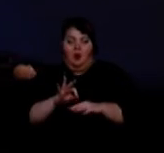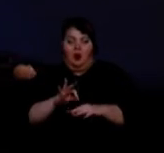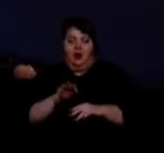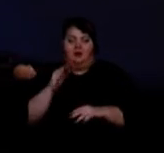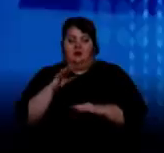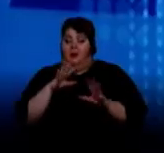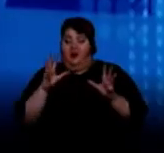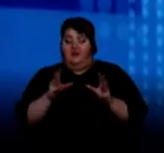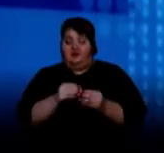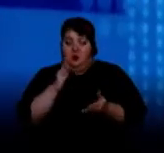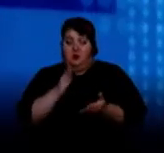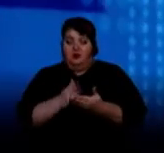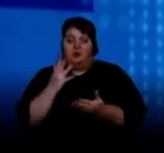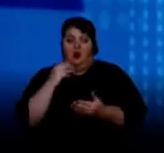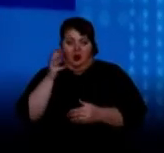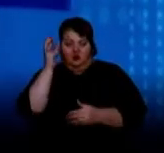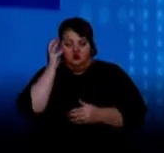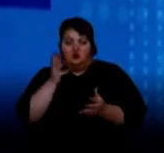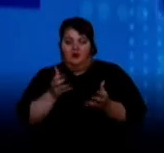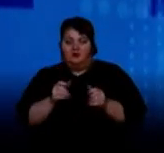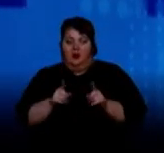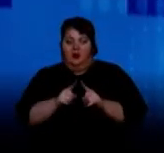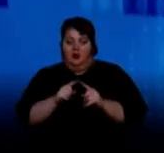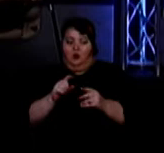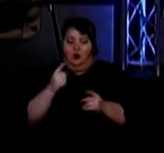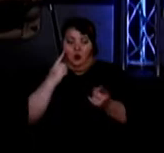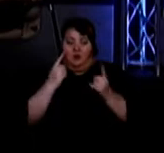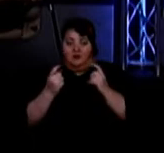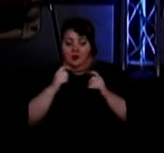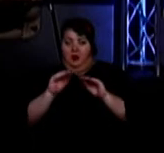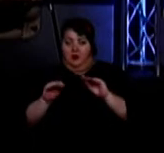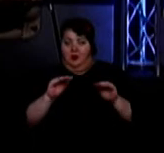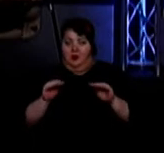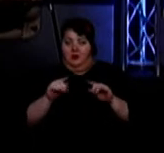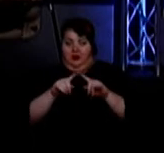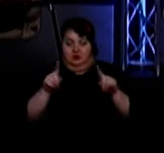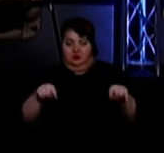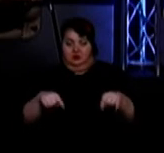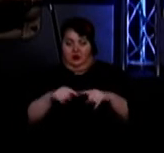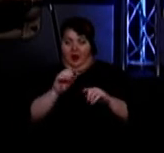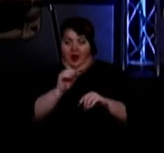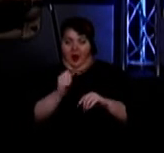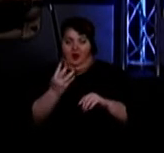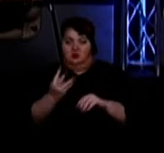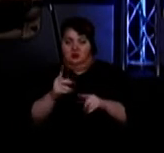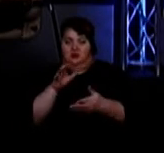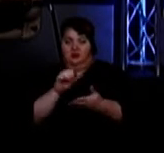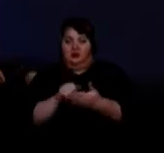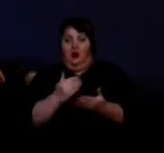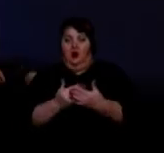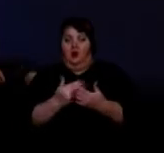уже все-все есть. Когда ученые взяли эту информацию и разместили на формат А4 листа, это заняло